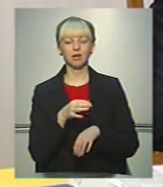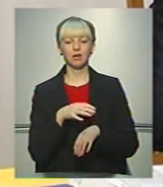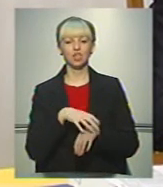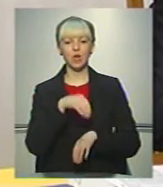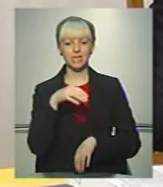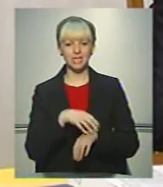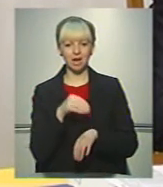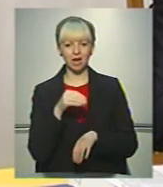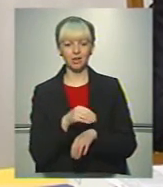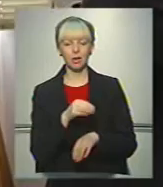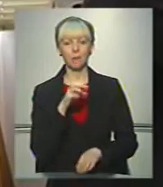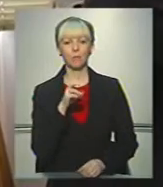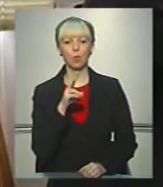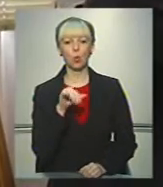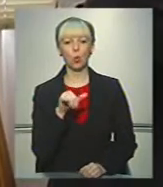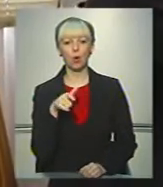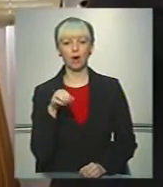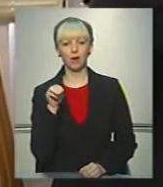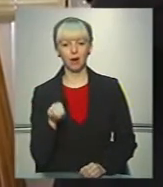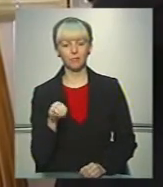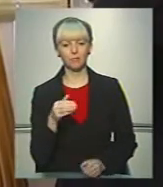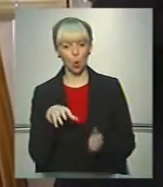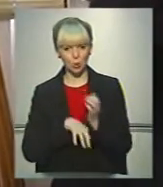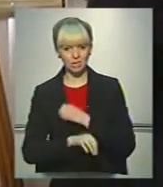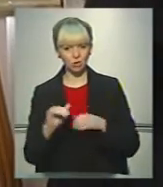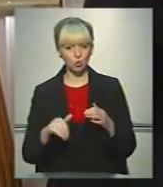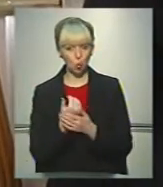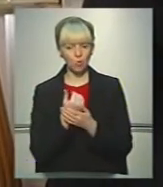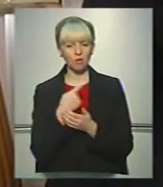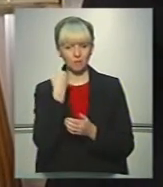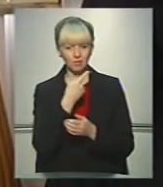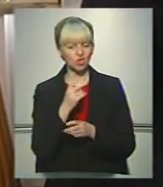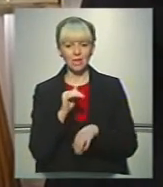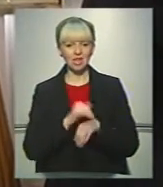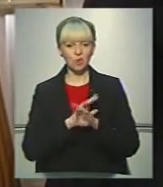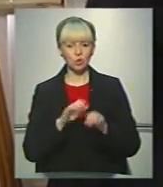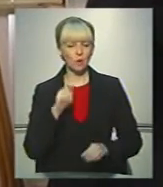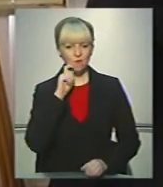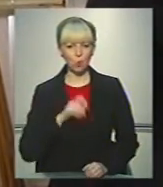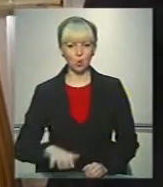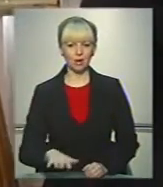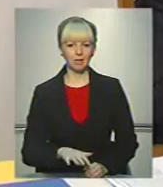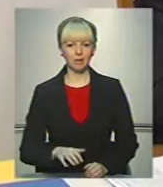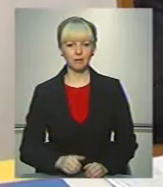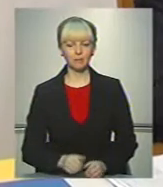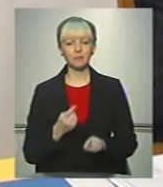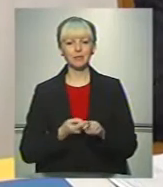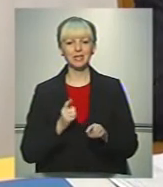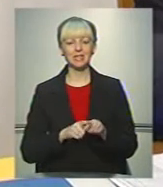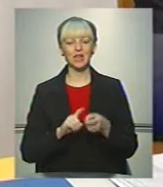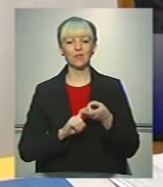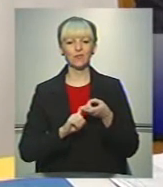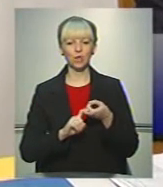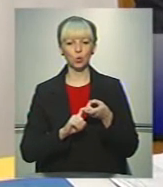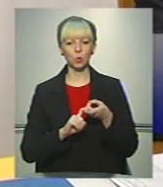і БЕП Кухит. Останній – новий штам, який ще не фіксувався в Україні. Цей вірус,